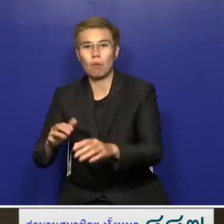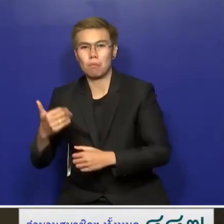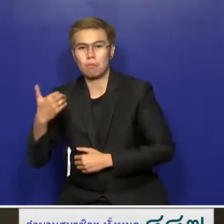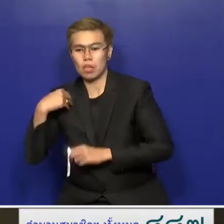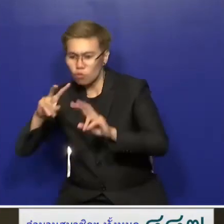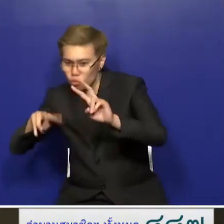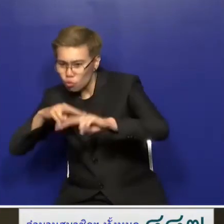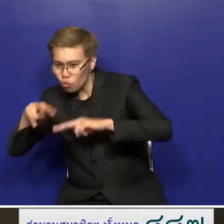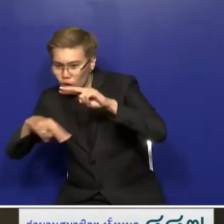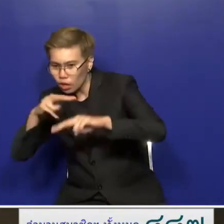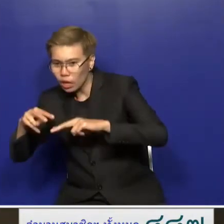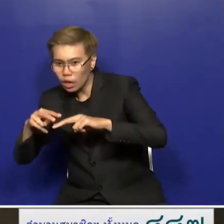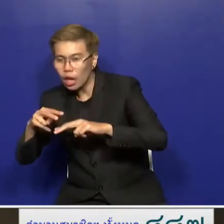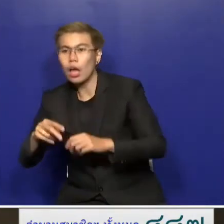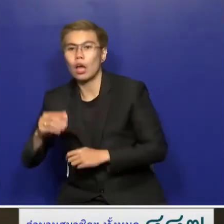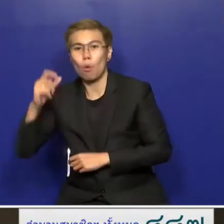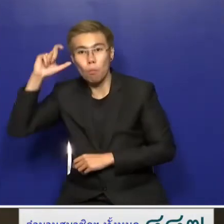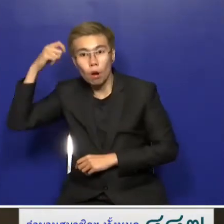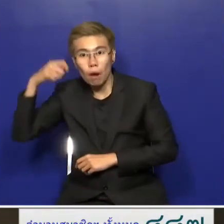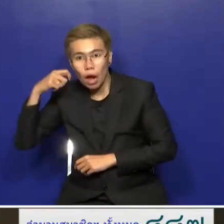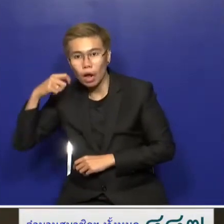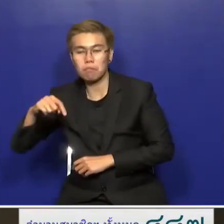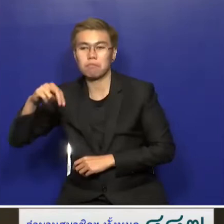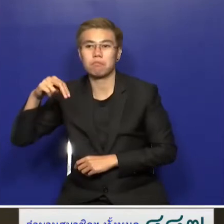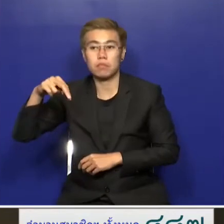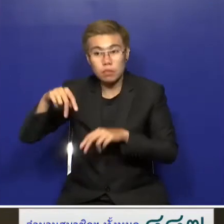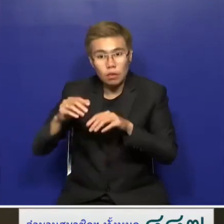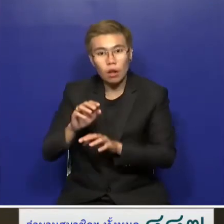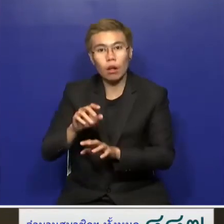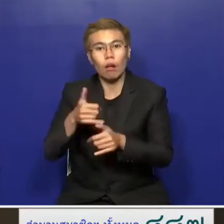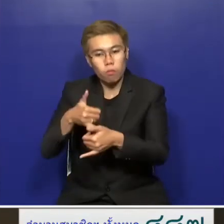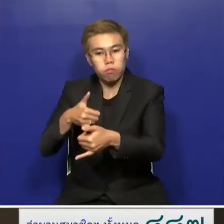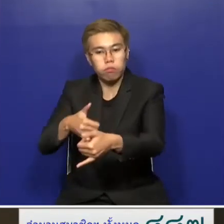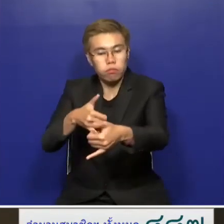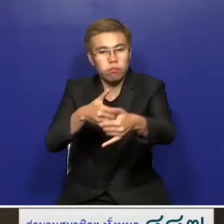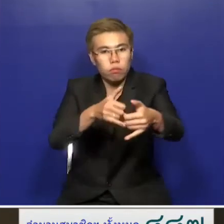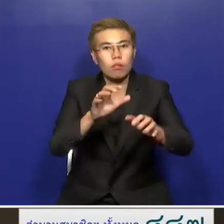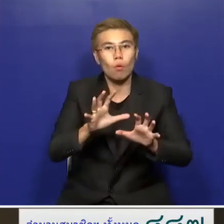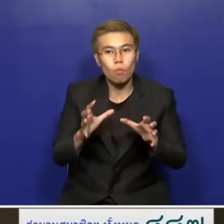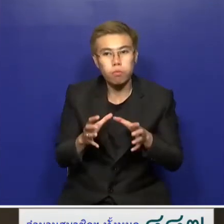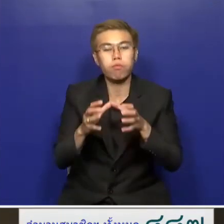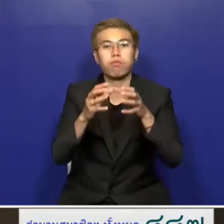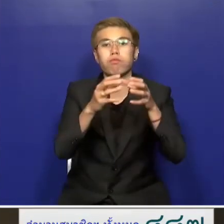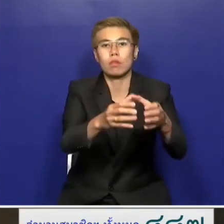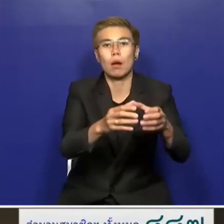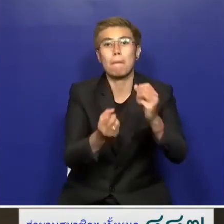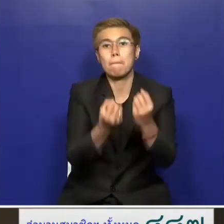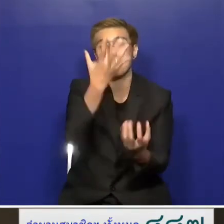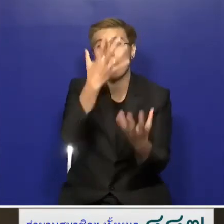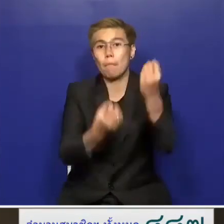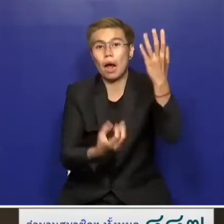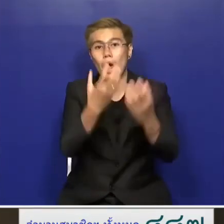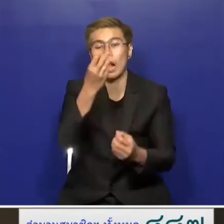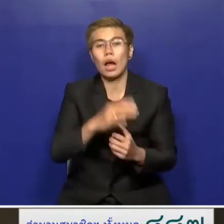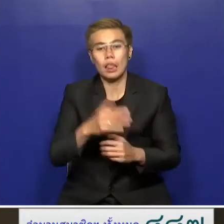ารตรวจก็ให้แงงานต่างด้าวนี่ยเดินนะคะไปในป่าเพื่อที่จะไปออกทางที่มันเลยด้าน